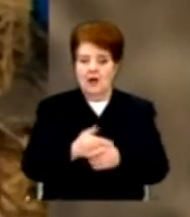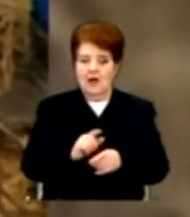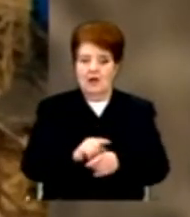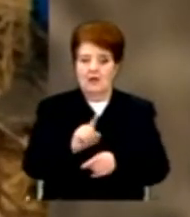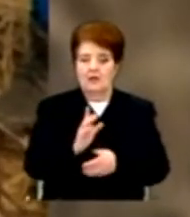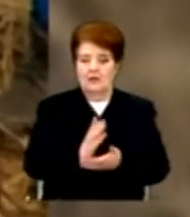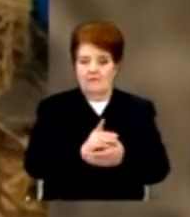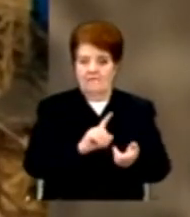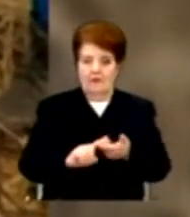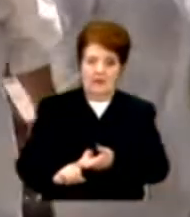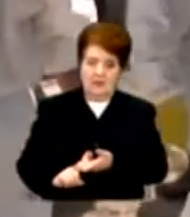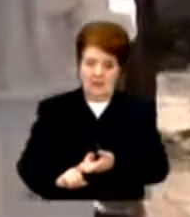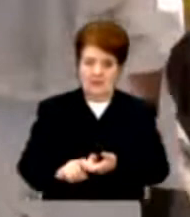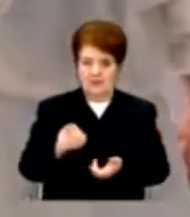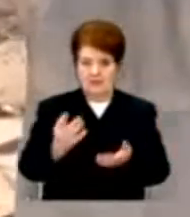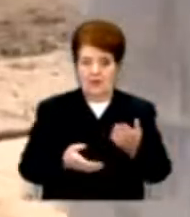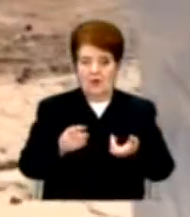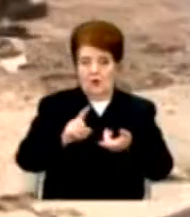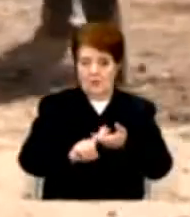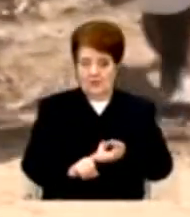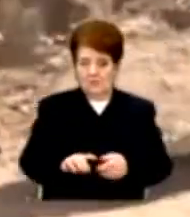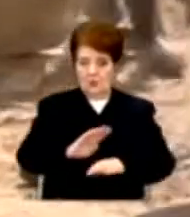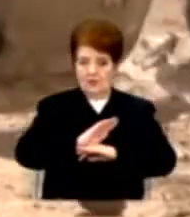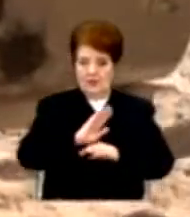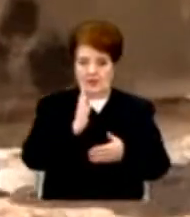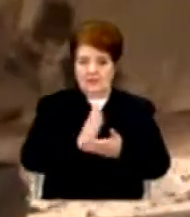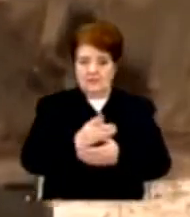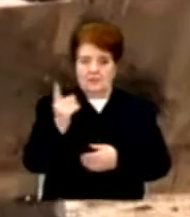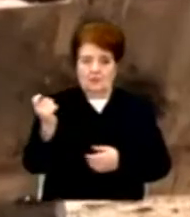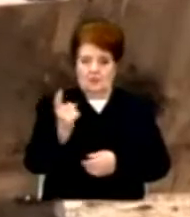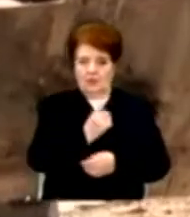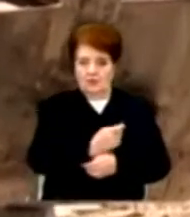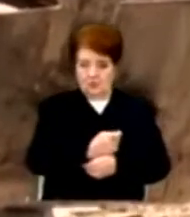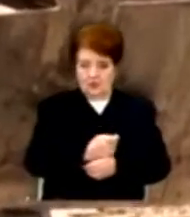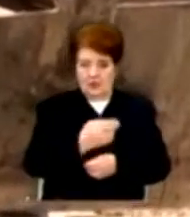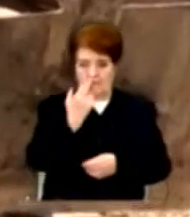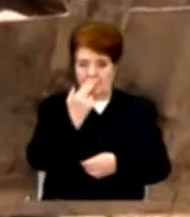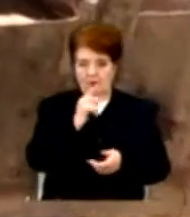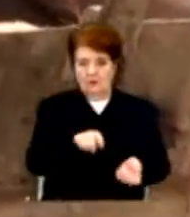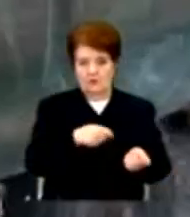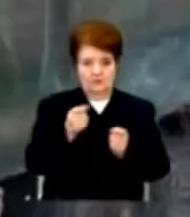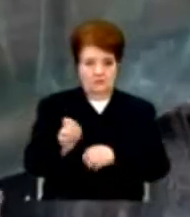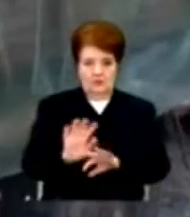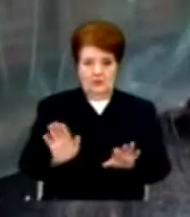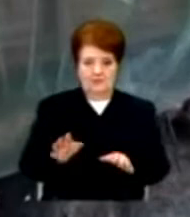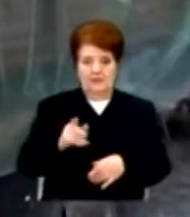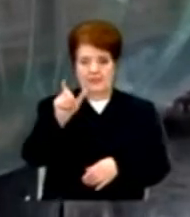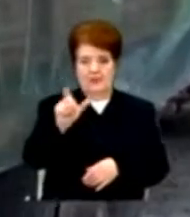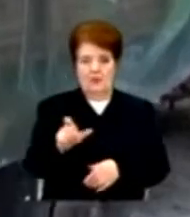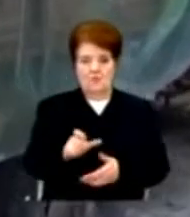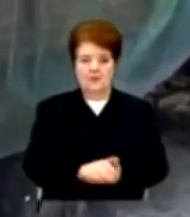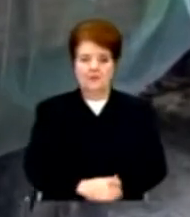animale infectate. În caz de contaminare, mortalitatea este de 100%. Virusul nu se transmite la om.